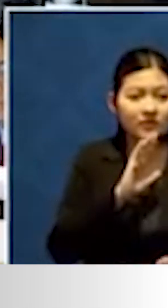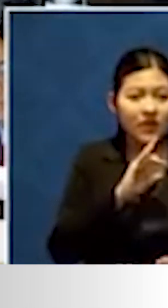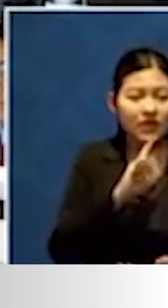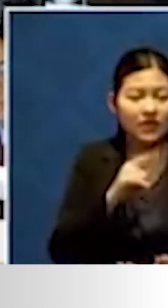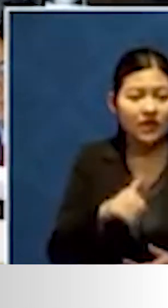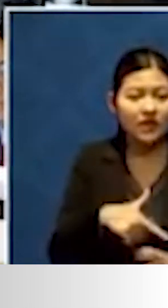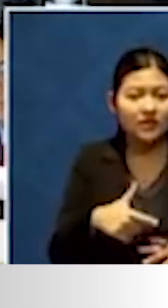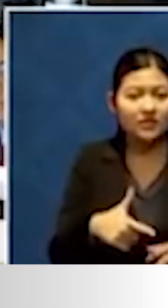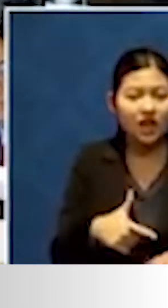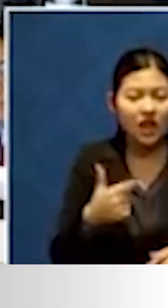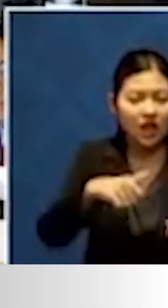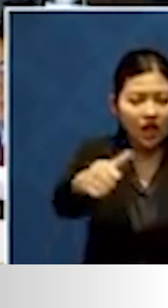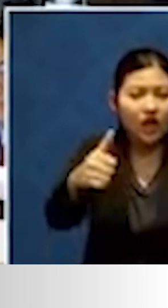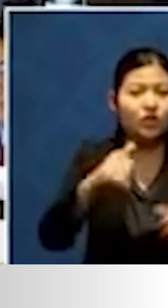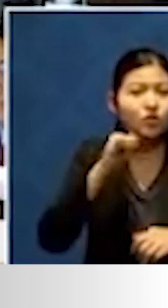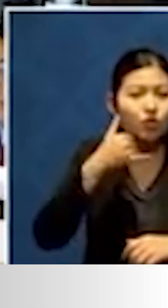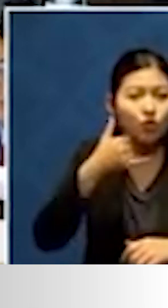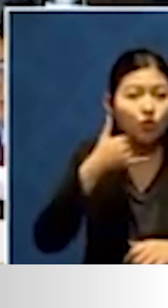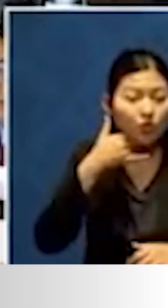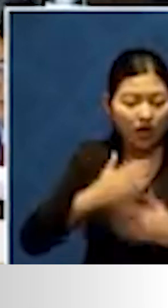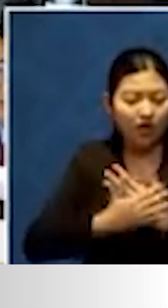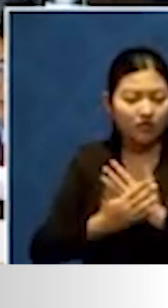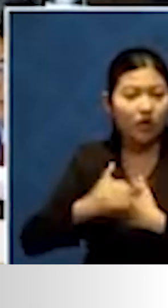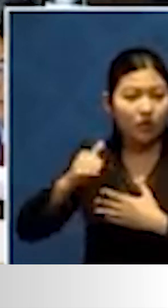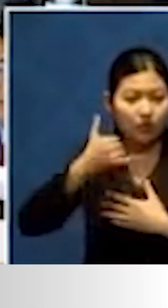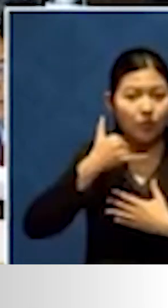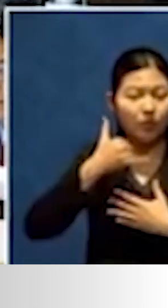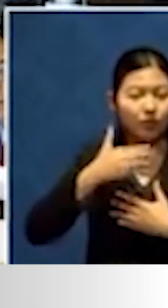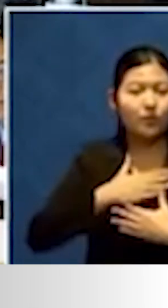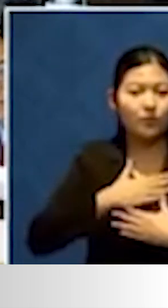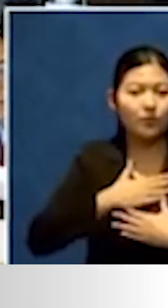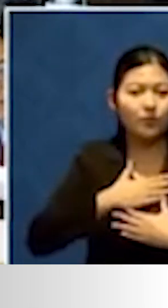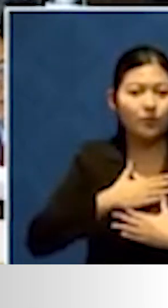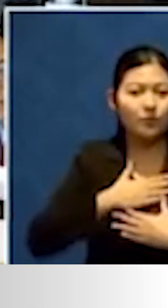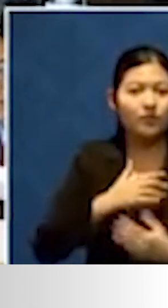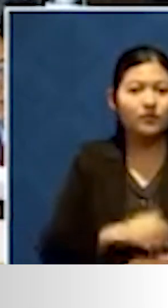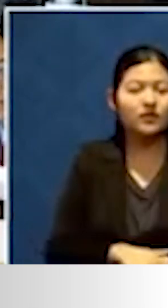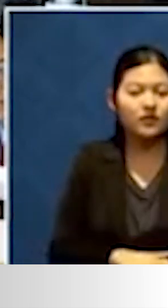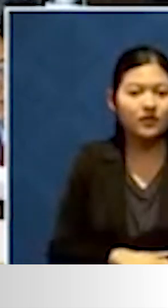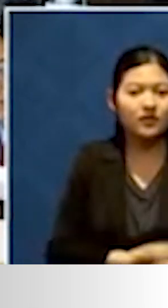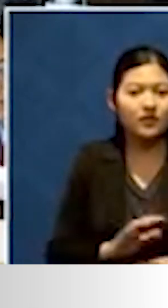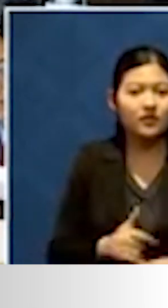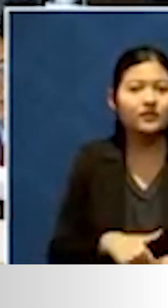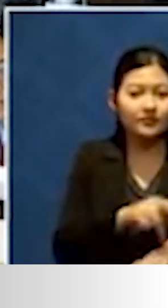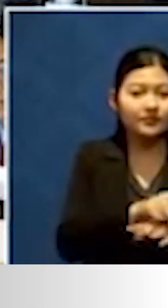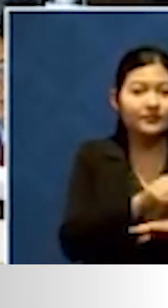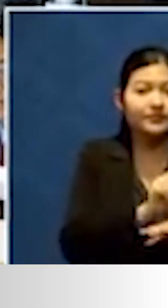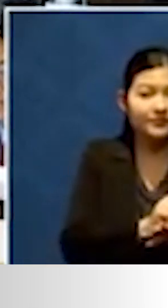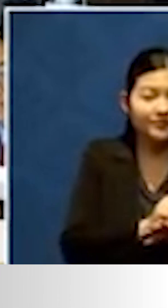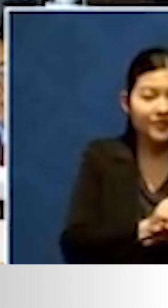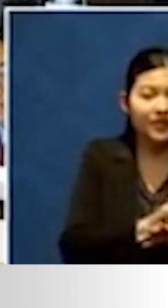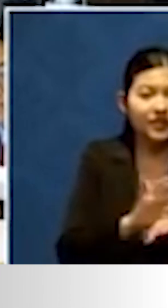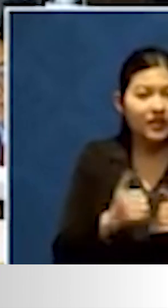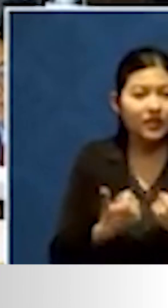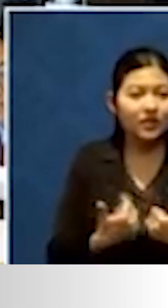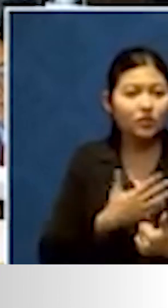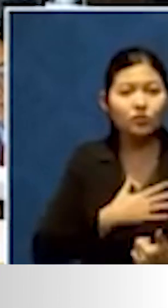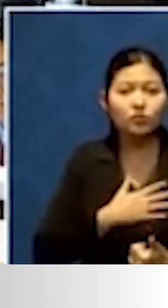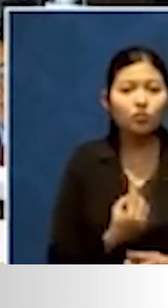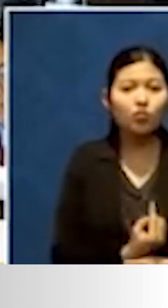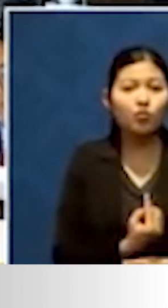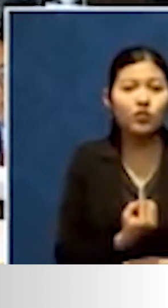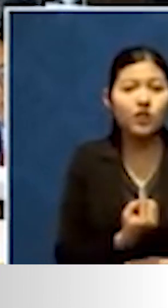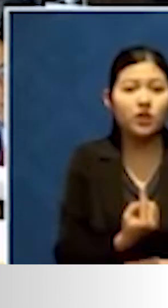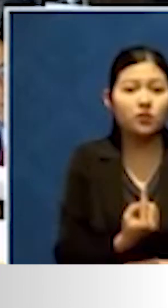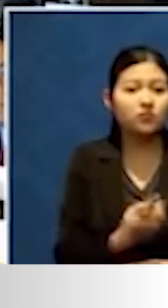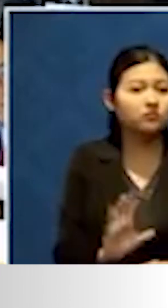บังคับพรรคและกฎหมายส่วนกรณีที่นายวุฒิพงษ์ทองเหลาส.ส.ปราจีนบุรีระบุว่าผิดหวังกับมติขับออกของพรรคก้าวไกลส